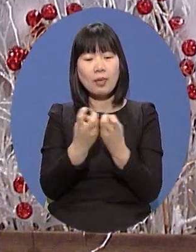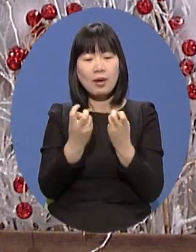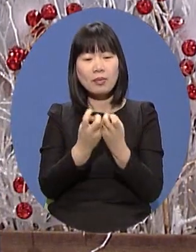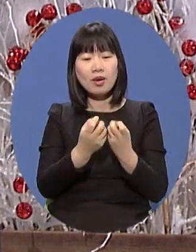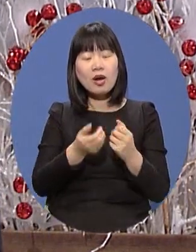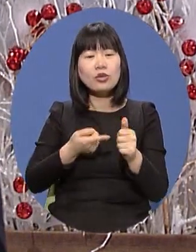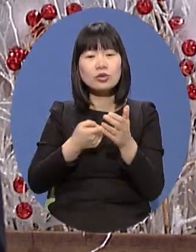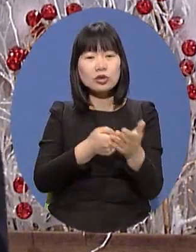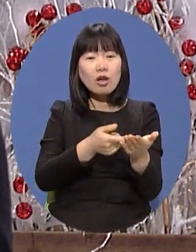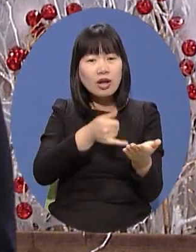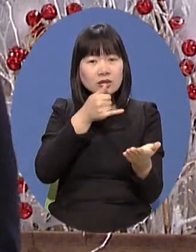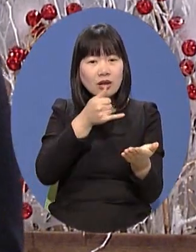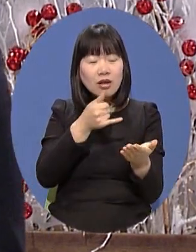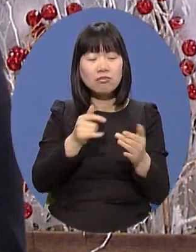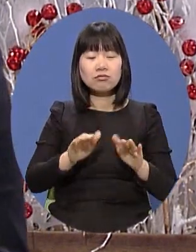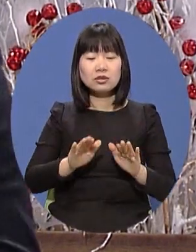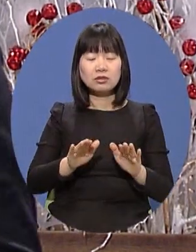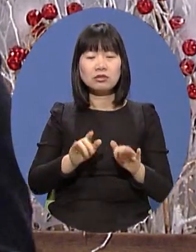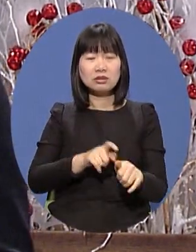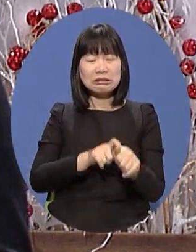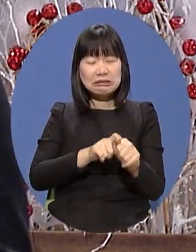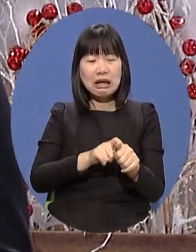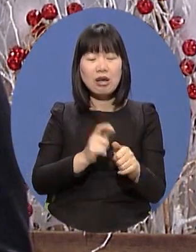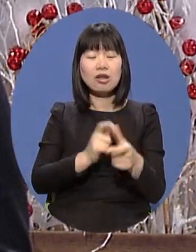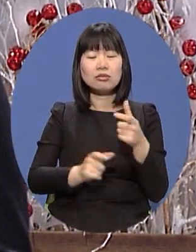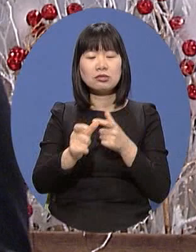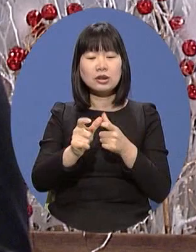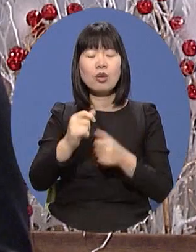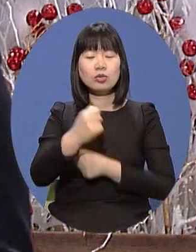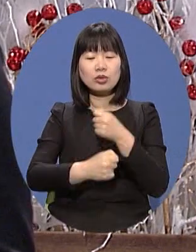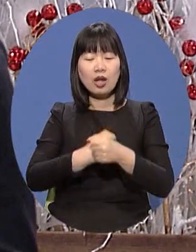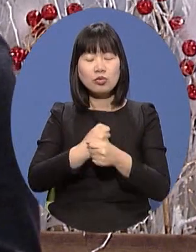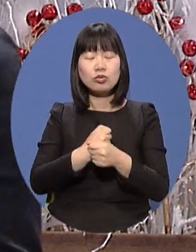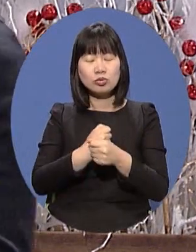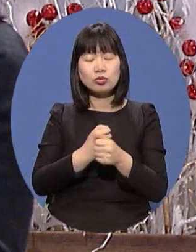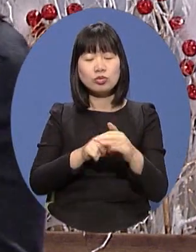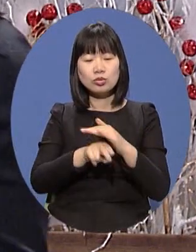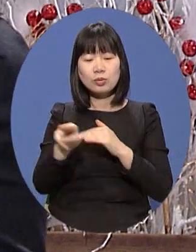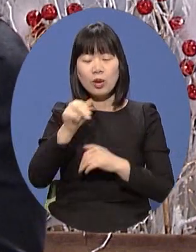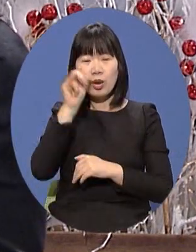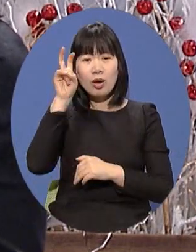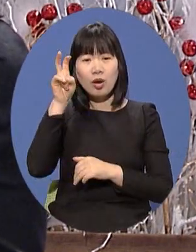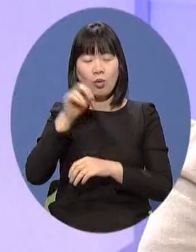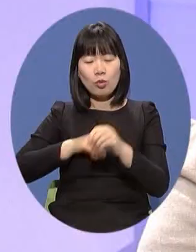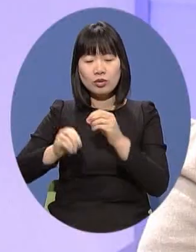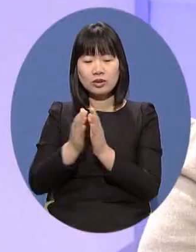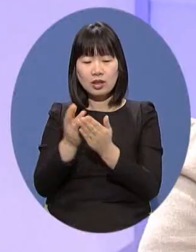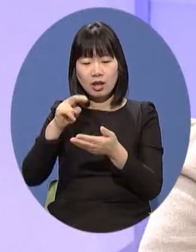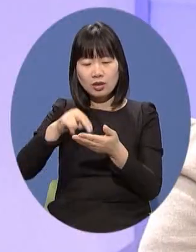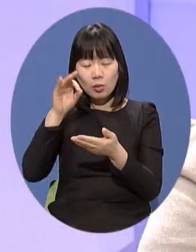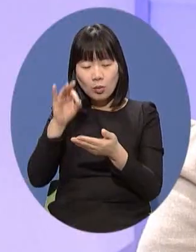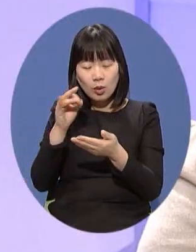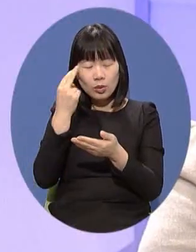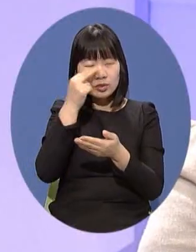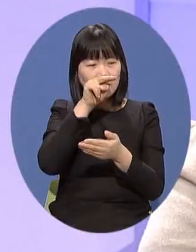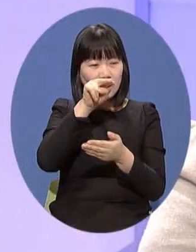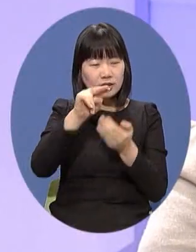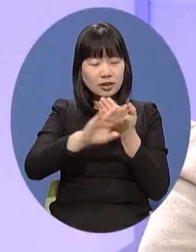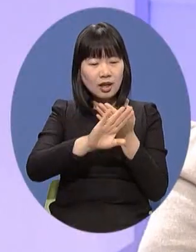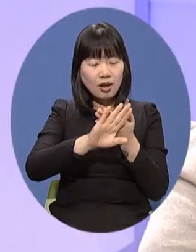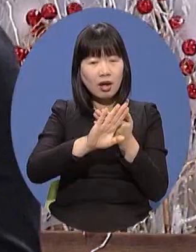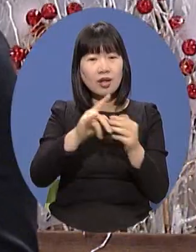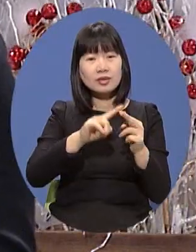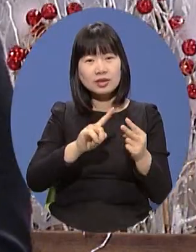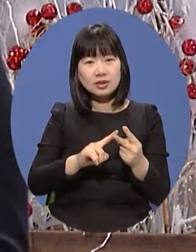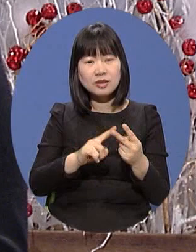있었다고 한다면 이때에서 훨씬 좀 자유로워졌을 수 있습니다. 그러니까 아이가 오히려 책을 본다든지 아니면 시선을 다른 데 좀